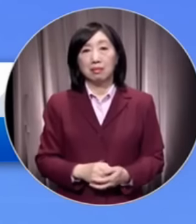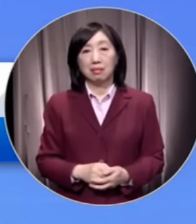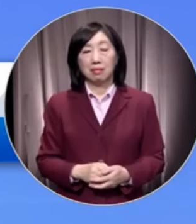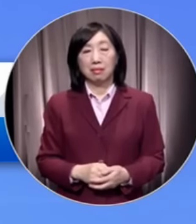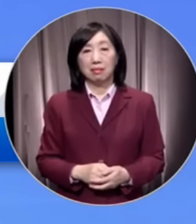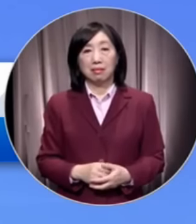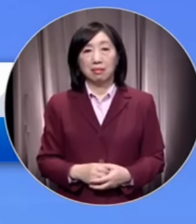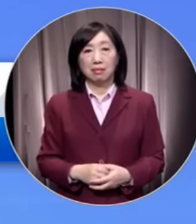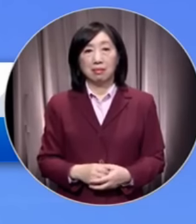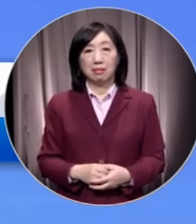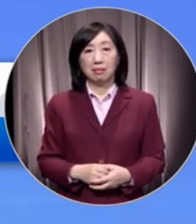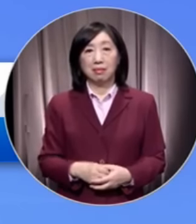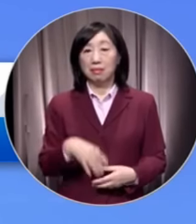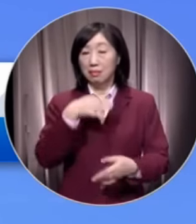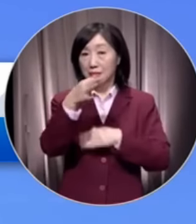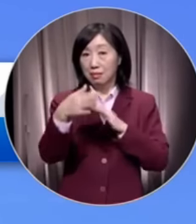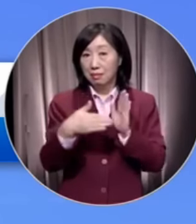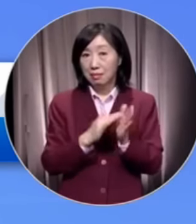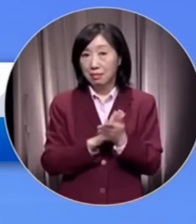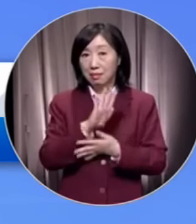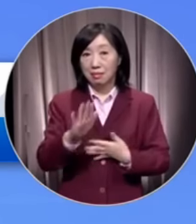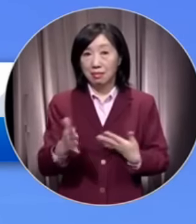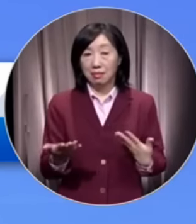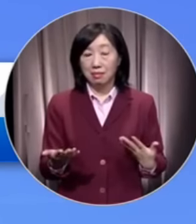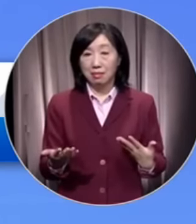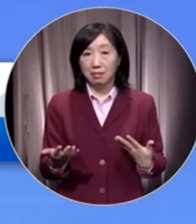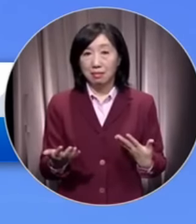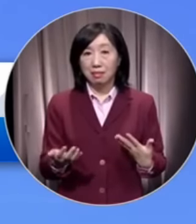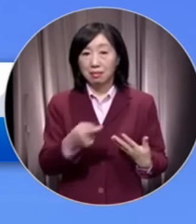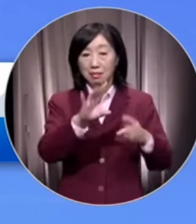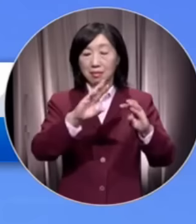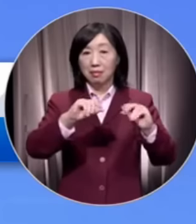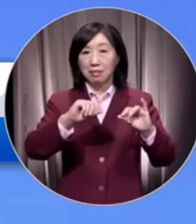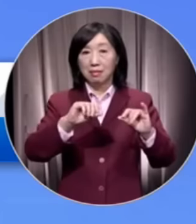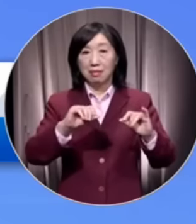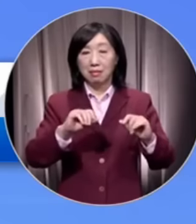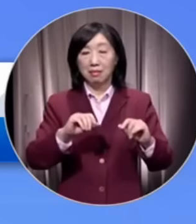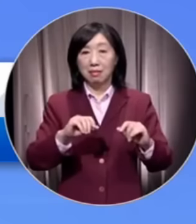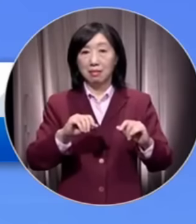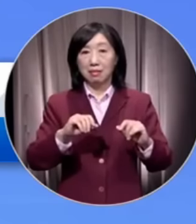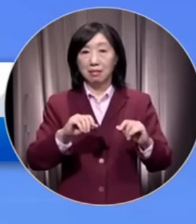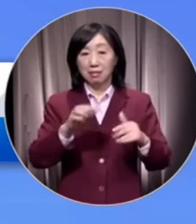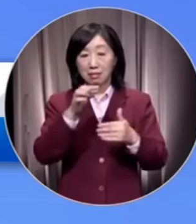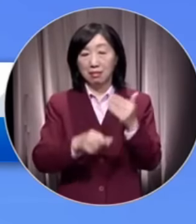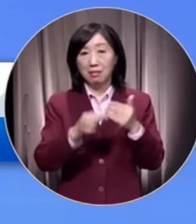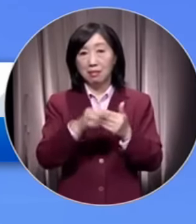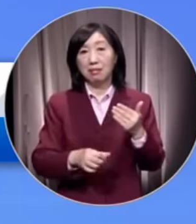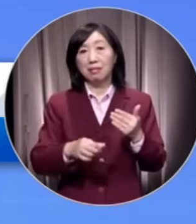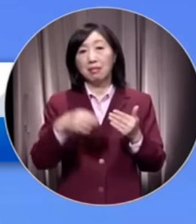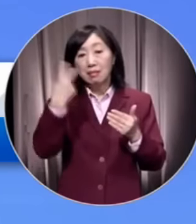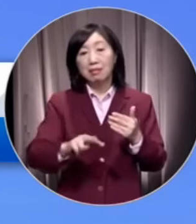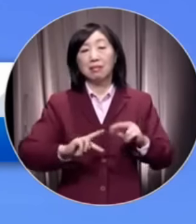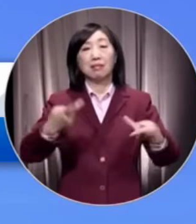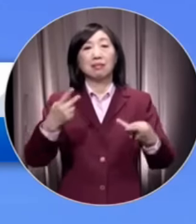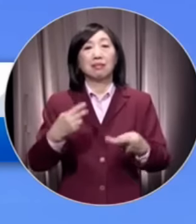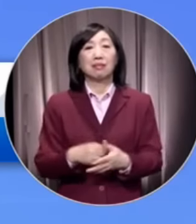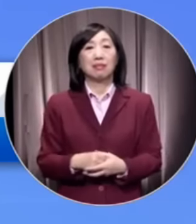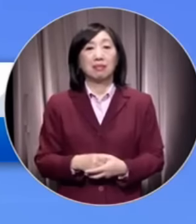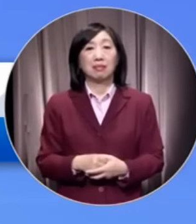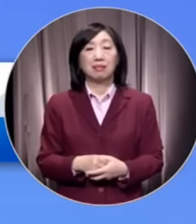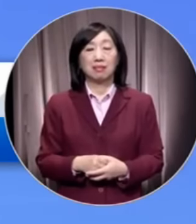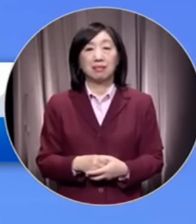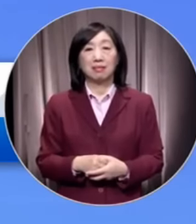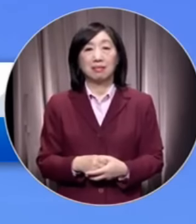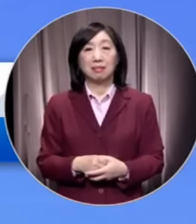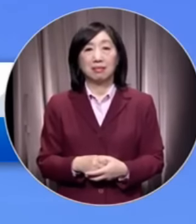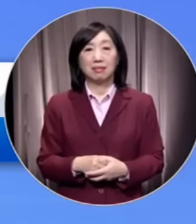后，你看那个的土地使用的那个规则又变掉了。我必